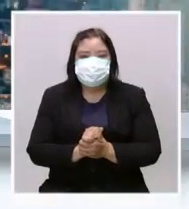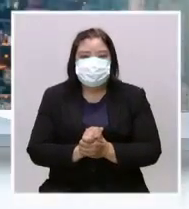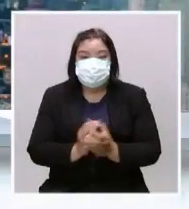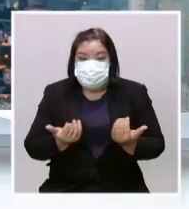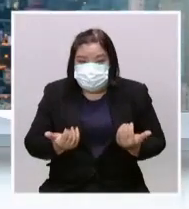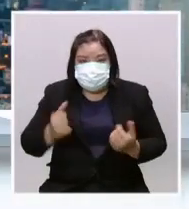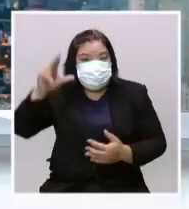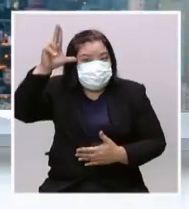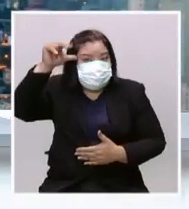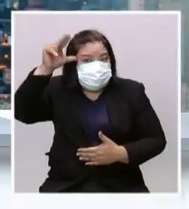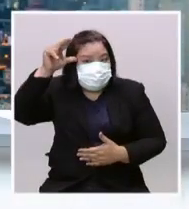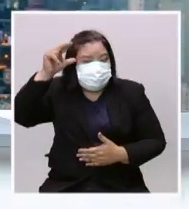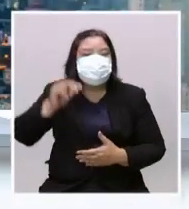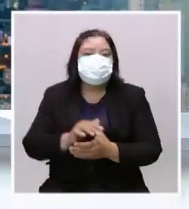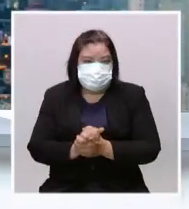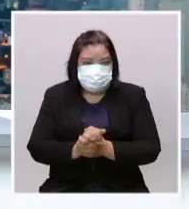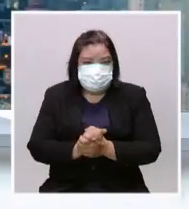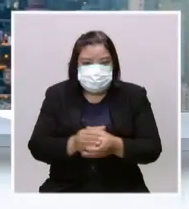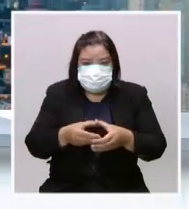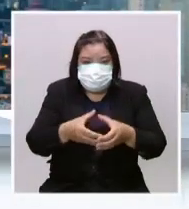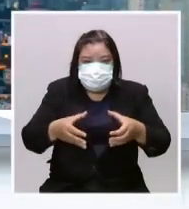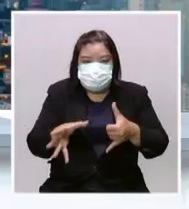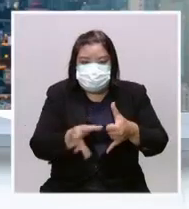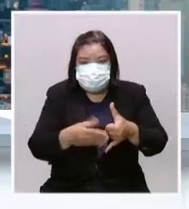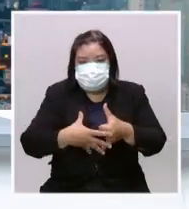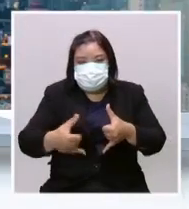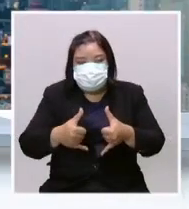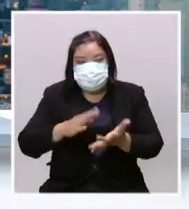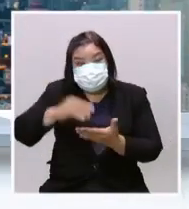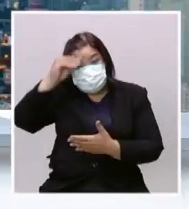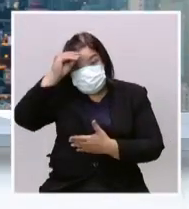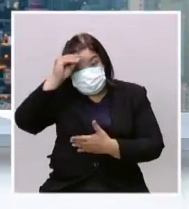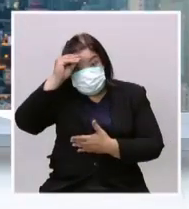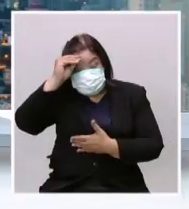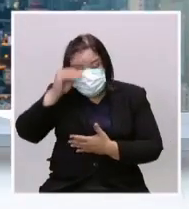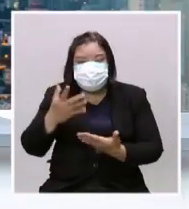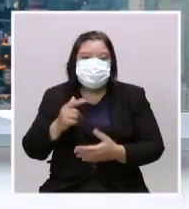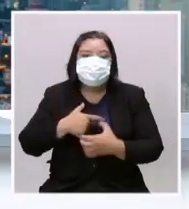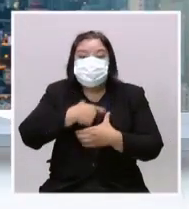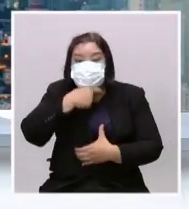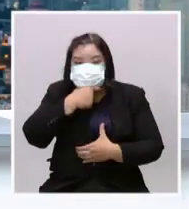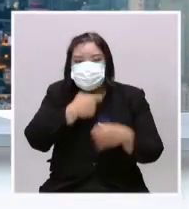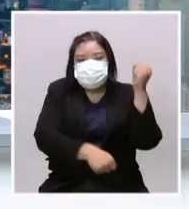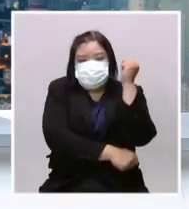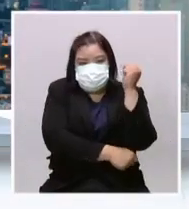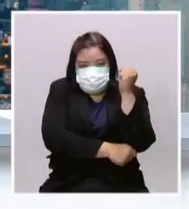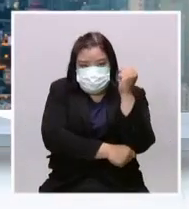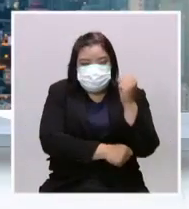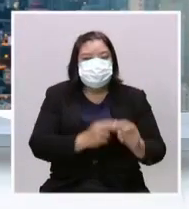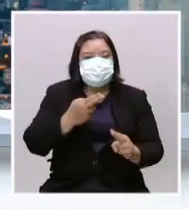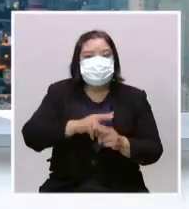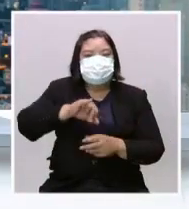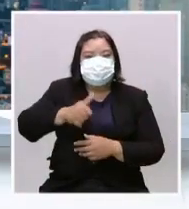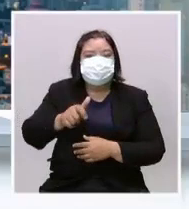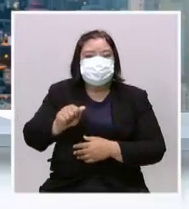ที่จังหวัดลำปางมีกรณีการระบาดแบบกลุ่มก้อนที่โรงเรียนศึกษาสงเคราะห์จิตอารีนะคะก็จะเป็นจุดที่วันนี้เนี่ยพบผู้ติด